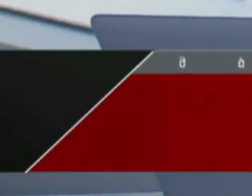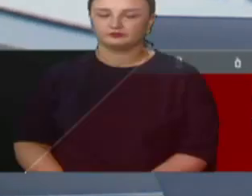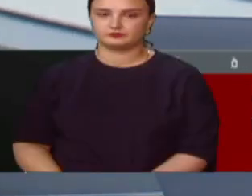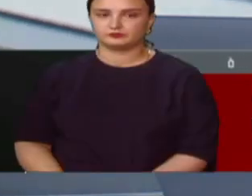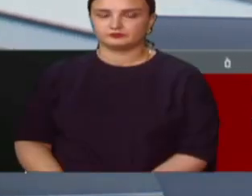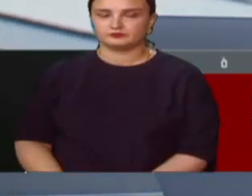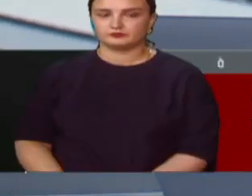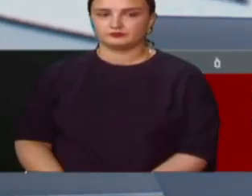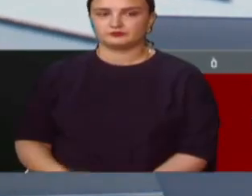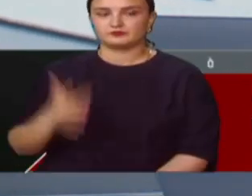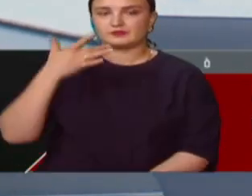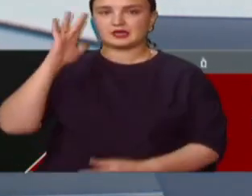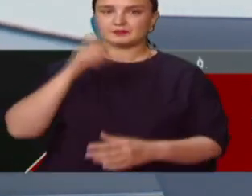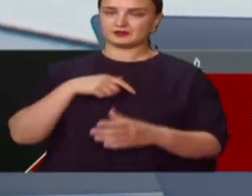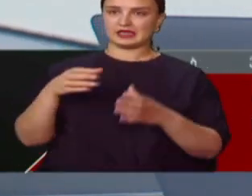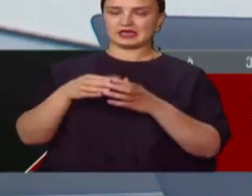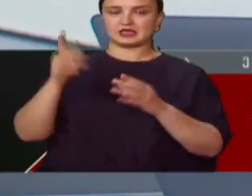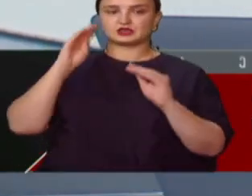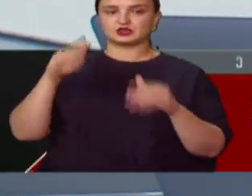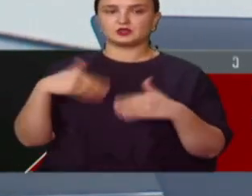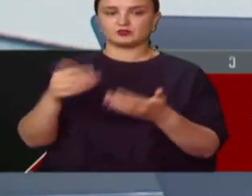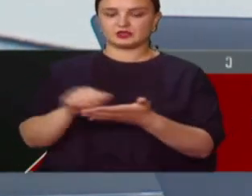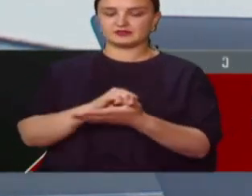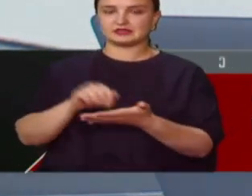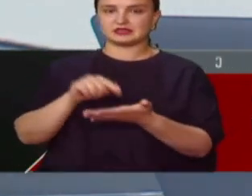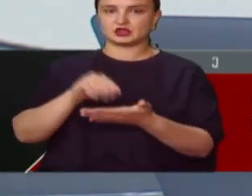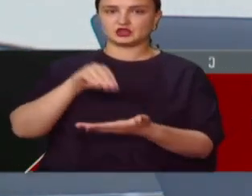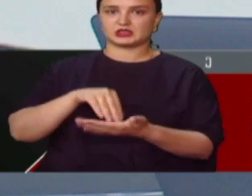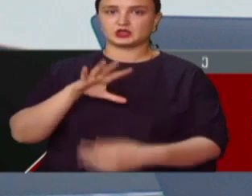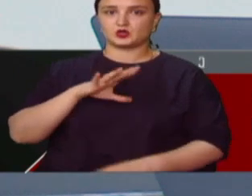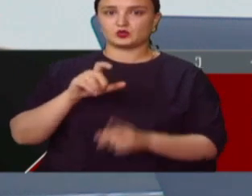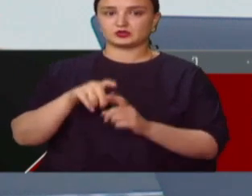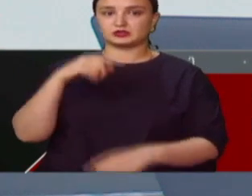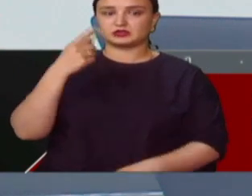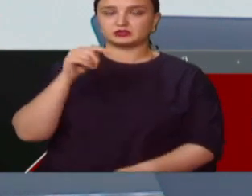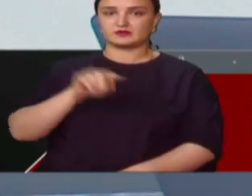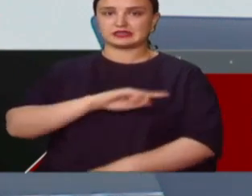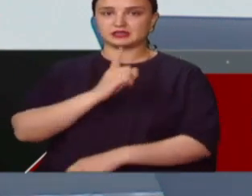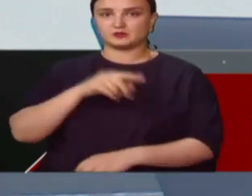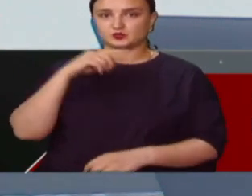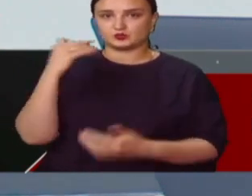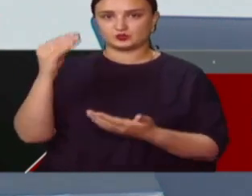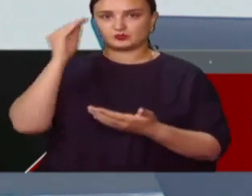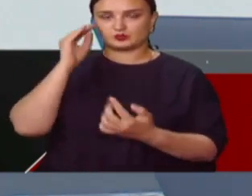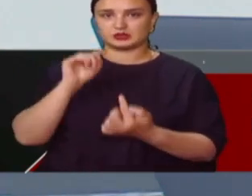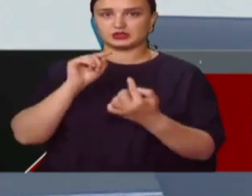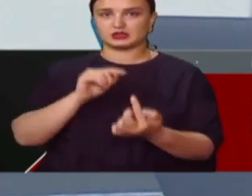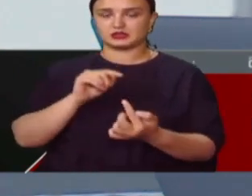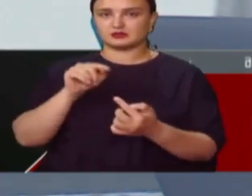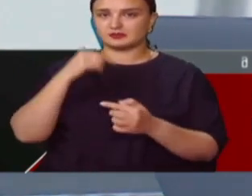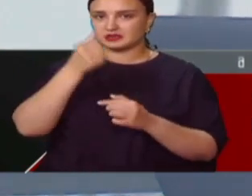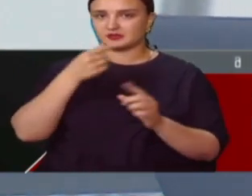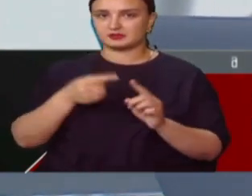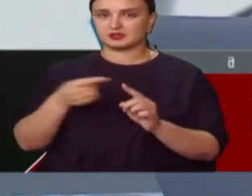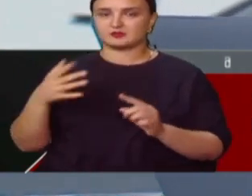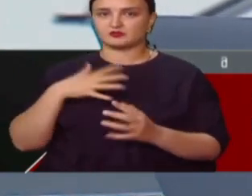ამერიკული დელეგაციის მხრიდან არსებობდა შემოთავაზება რეზოლუციის ტექსტში ჩაწერილიყო ფორმულირება, რომელიც ამყარებს რუსულ პოზიციებს და ეწინააღმდეგება ათწლეულების